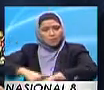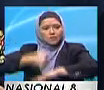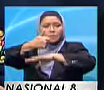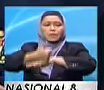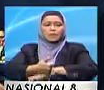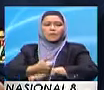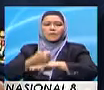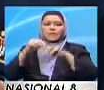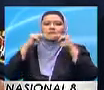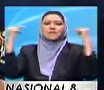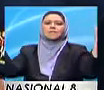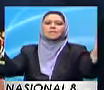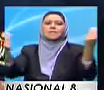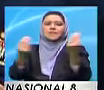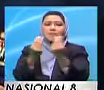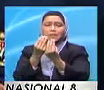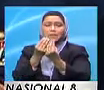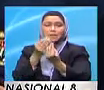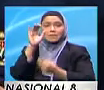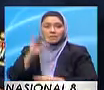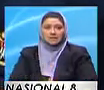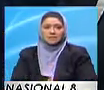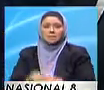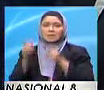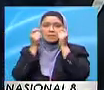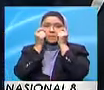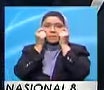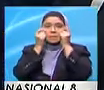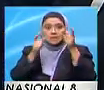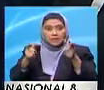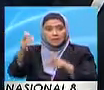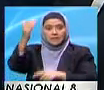mewujudkan masyarakat yang celik IT.